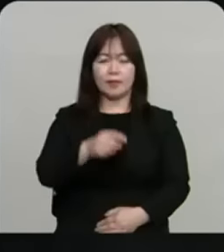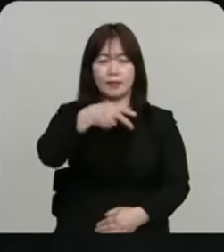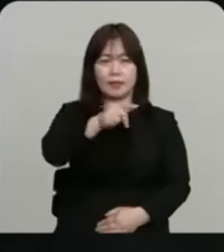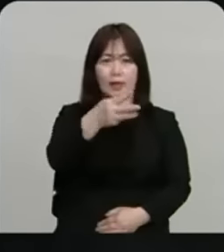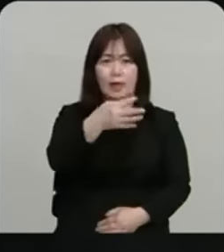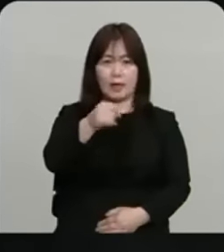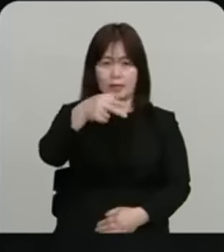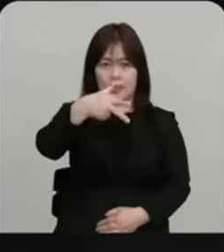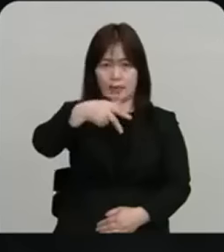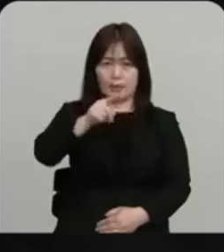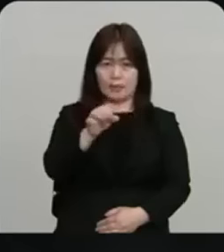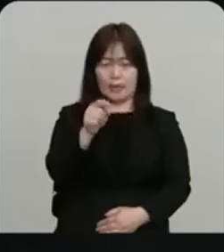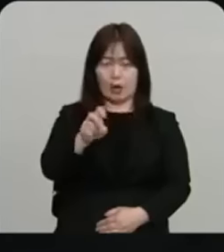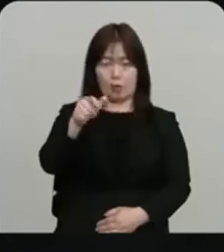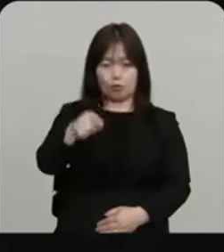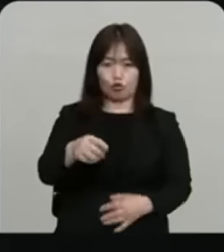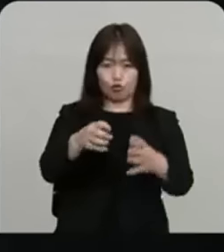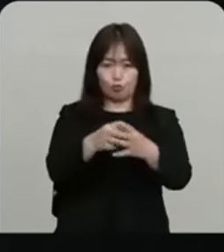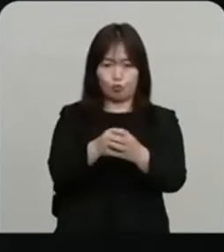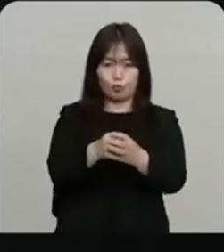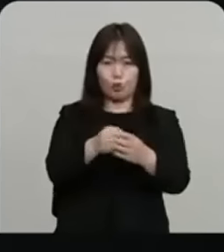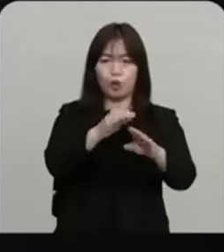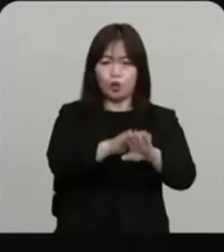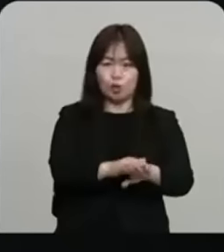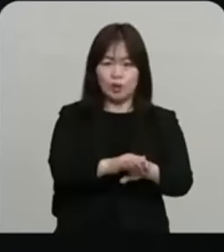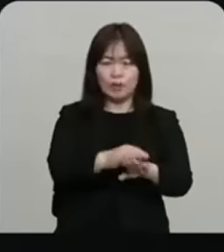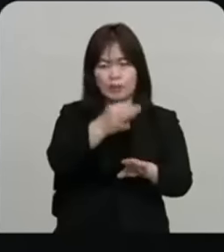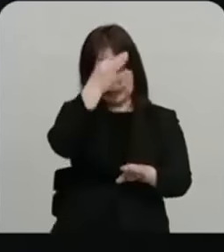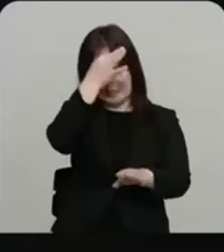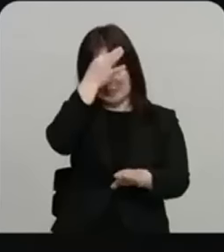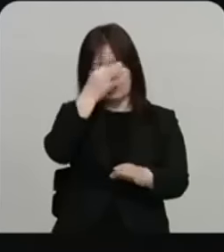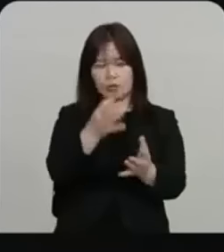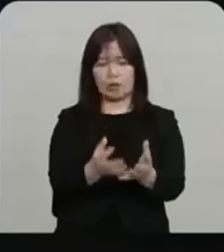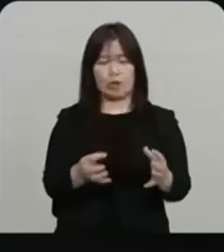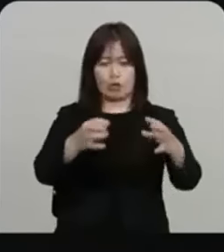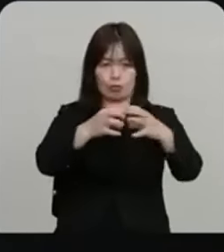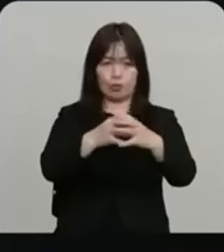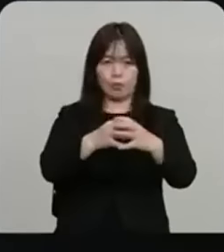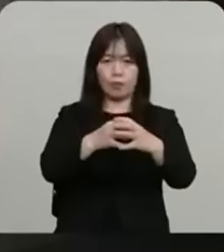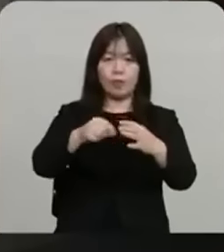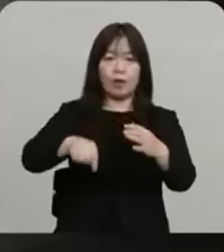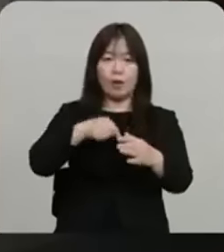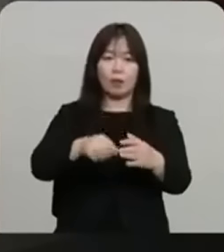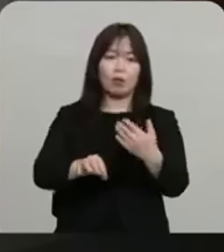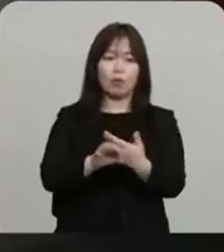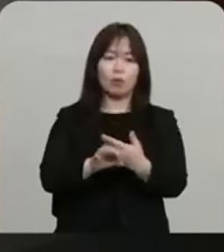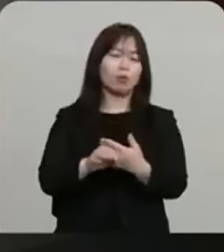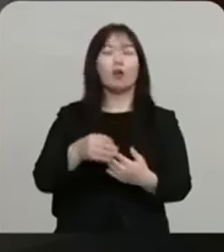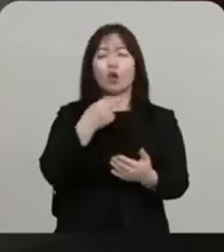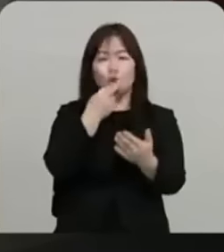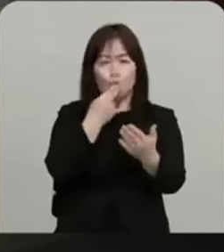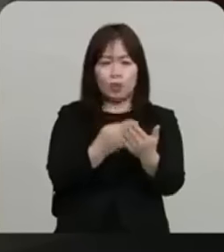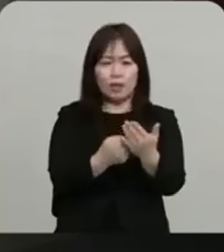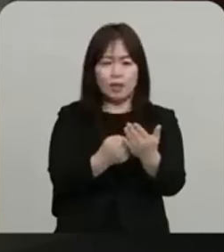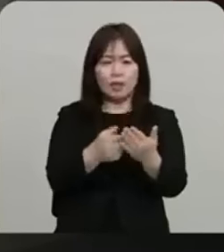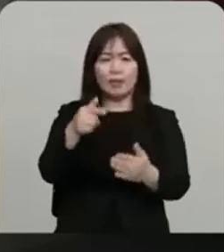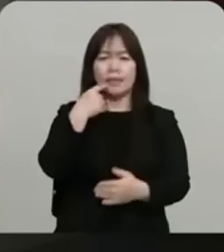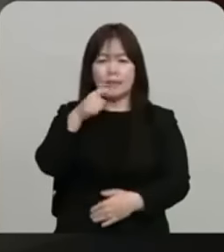사리장엄꾼은 사리를 봉안하는 장치를 의미합니다. 미륵사지 사리장엄꾼은 유리,